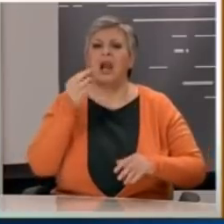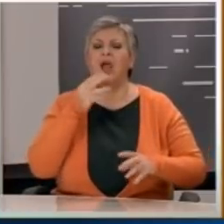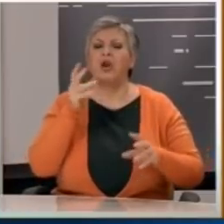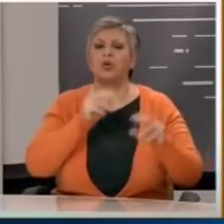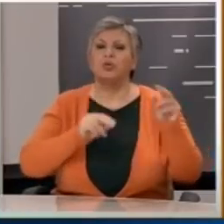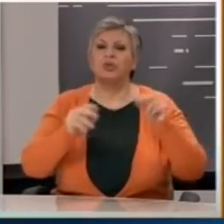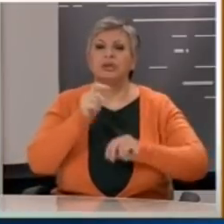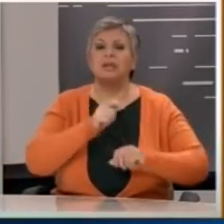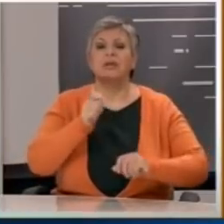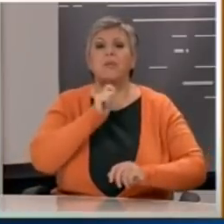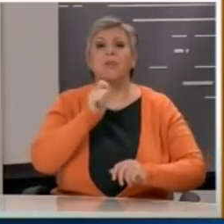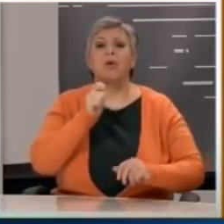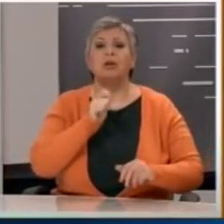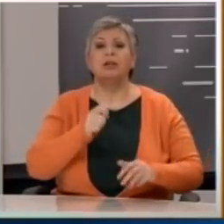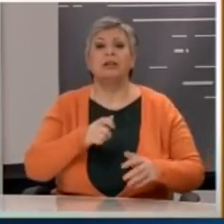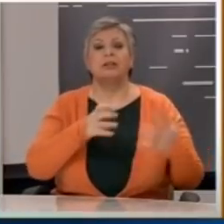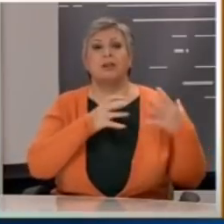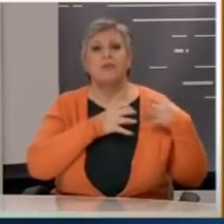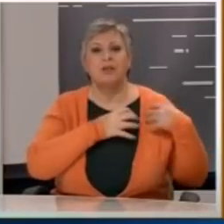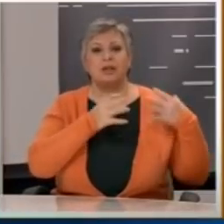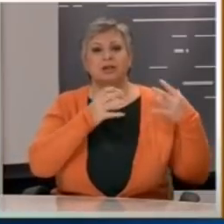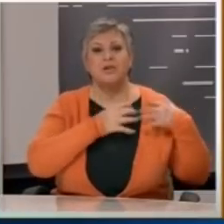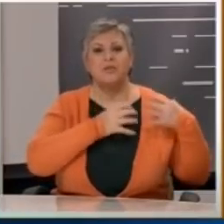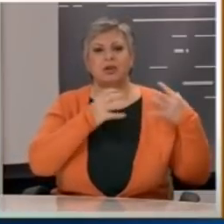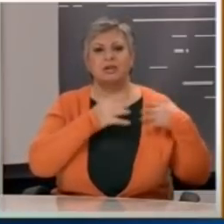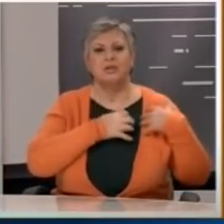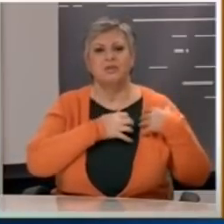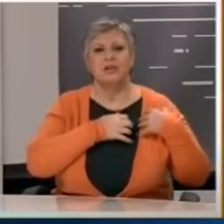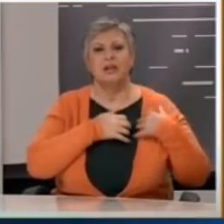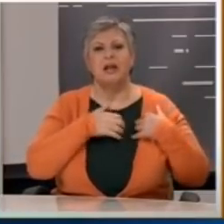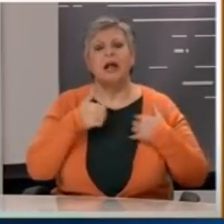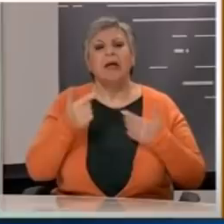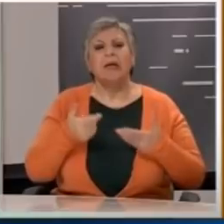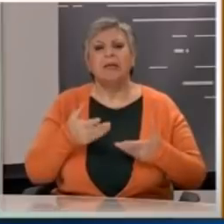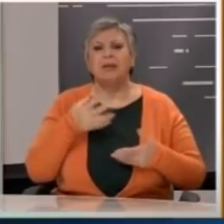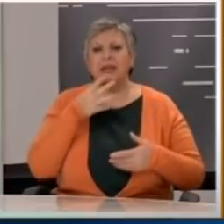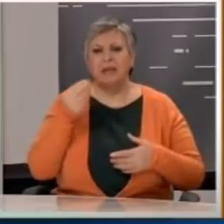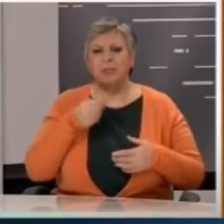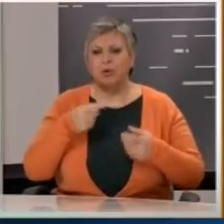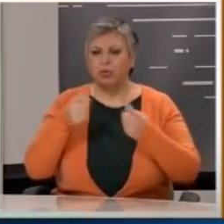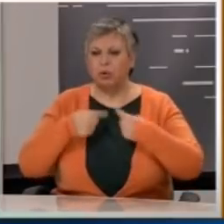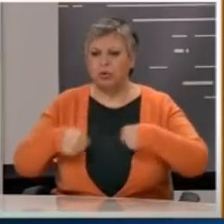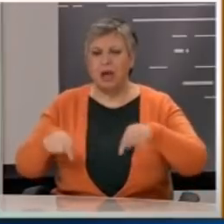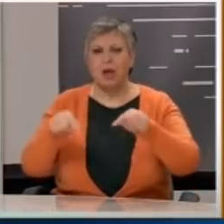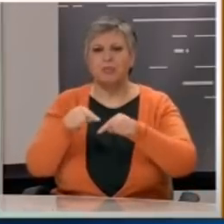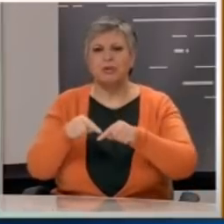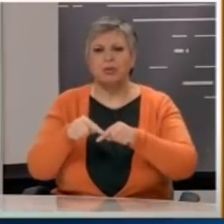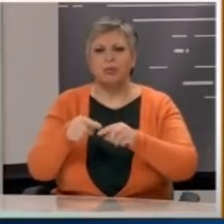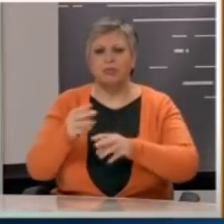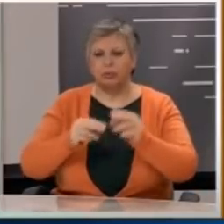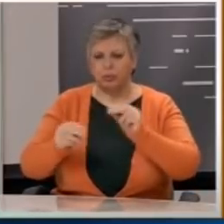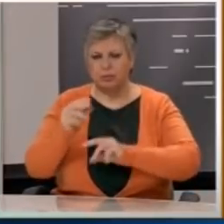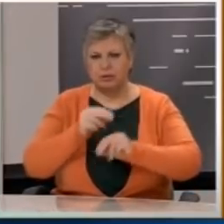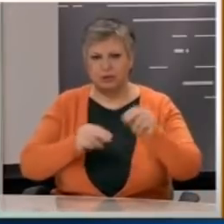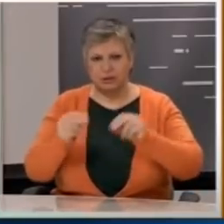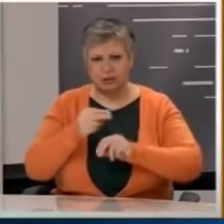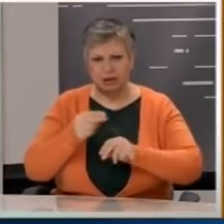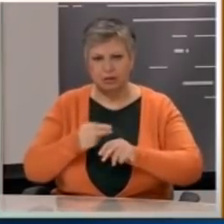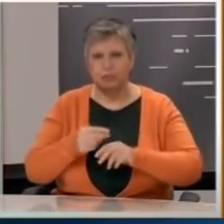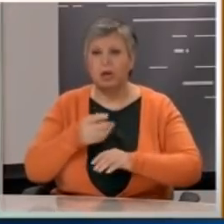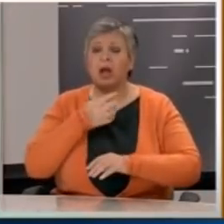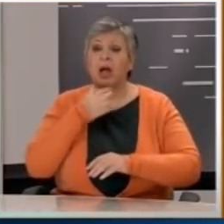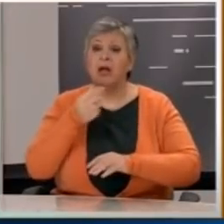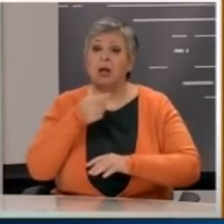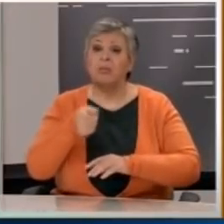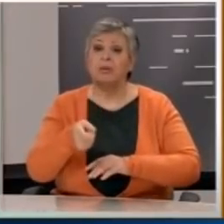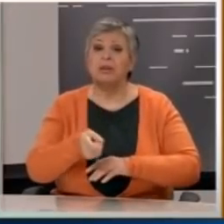πολιτικές ευθύνες, για πολιτικές ευθύνες, λέει τις προανακριτικές επιτροπές τις κάνετε για πολιτικές ευθύνες. Δεν το κατάλαβα. Εγώ γνωρίζω